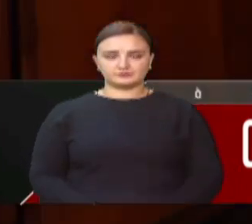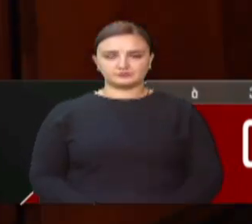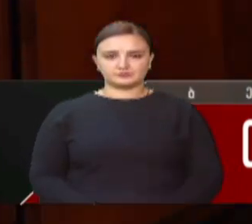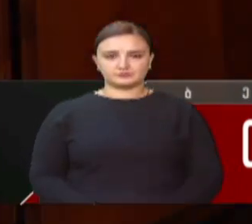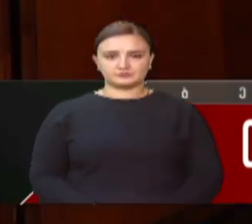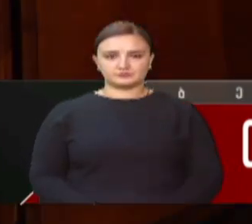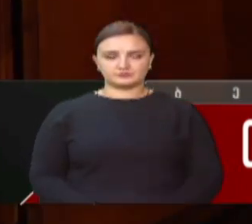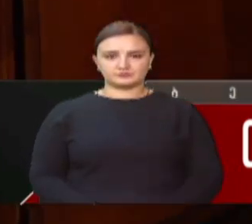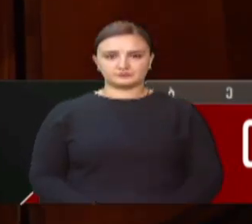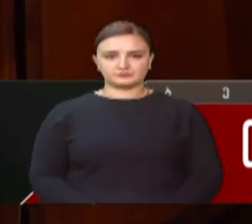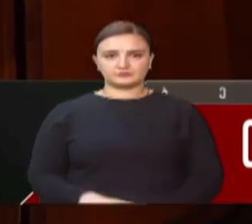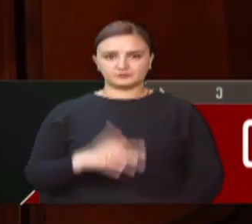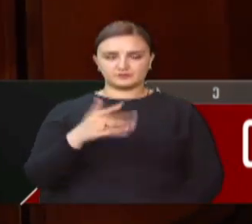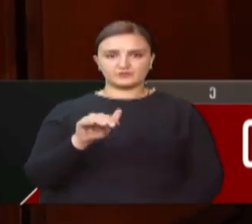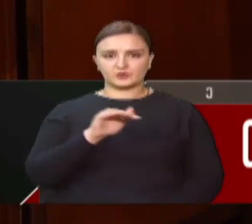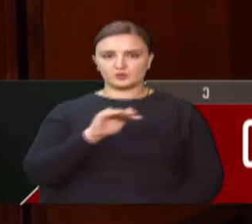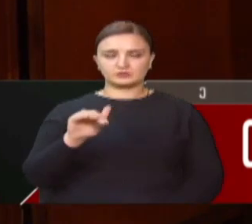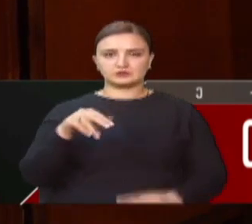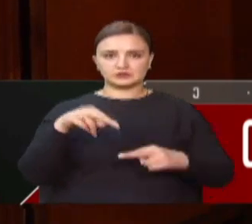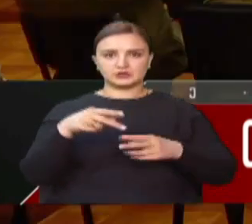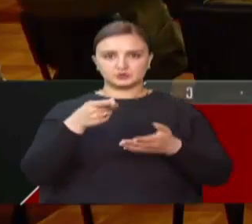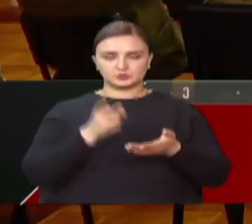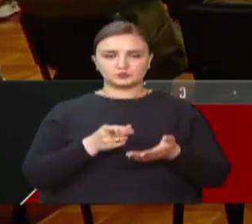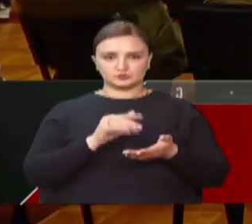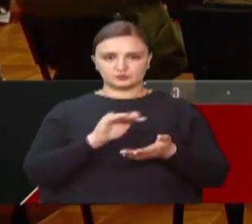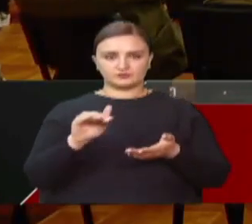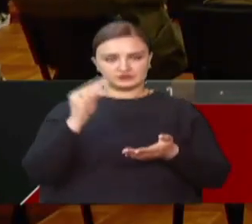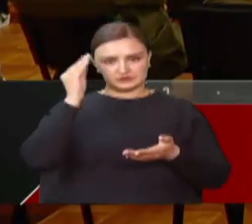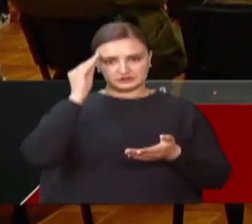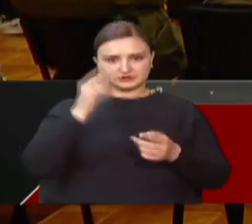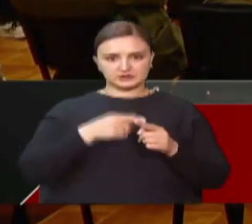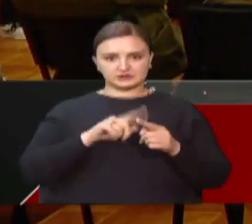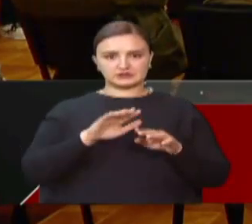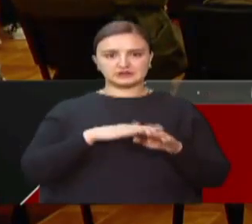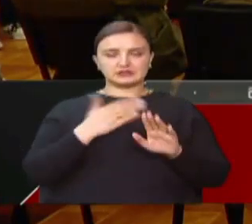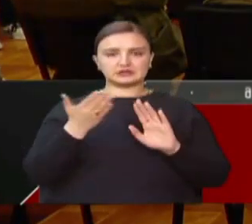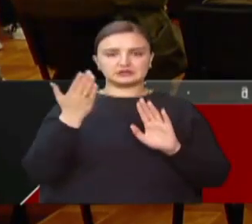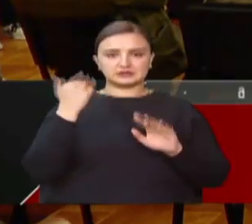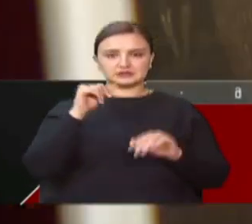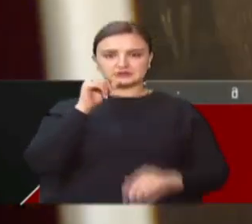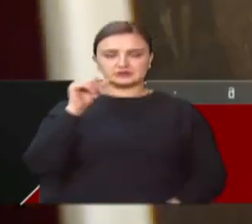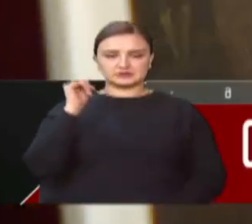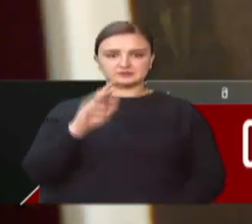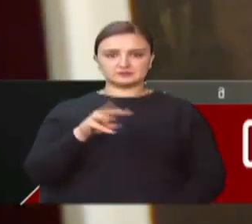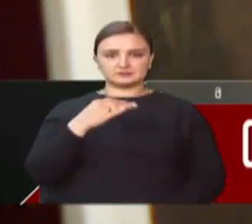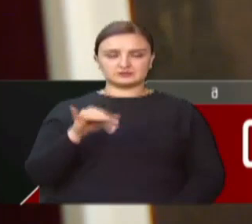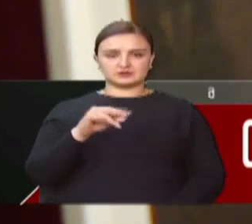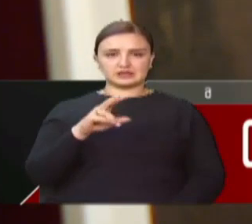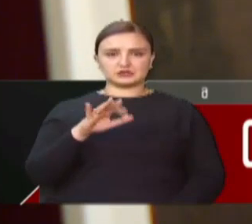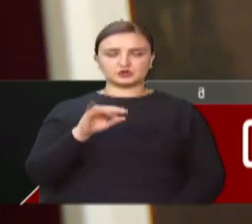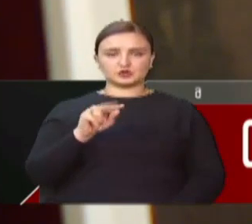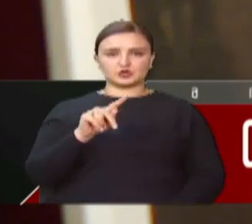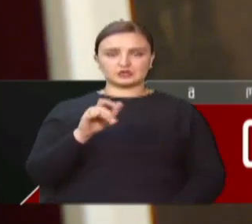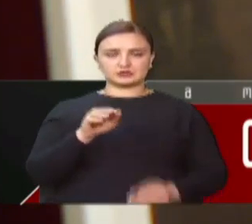ამ ხელმოწერით უკვე ოფიციალურად დადასტურდა იდეა, რომელიც არც თუ ისე დიდი ხნის წინ, გასული წლის მაისში, ლექსო